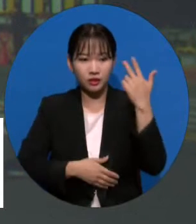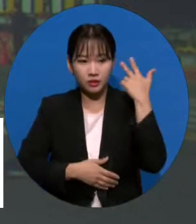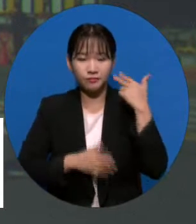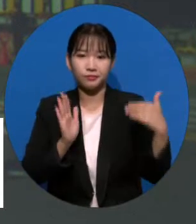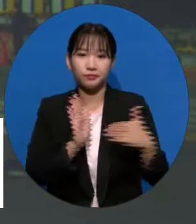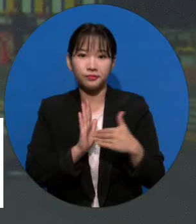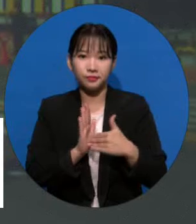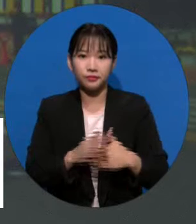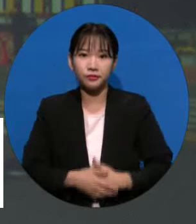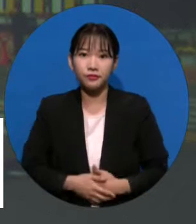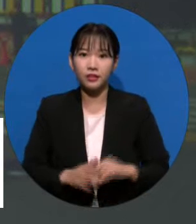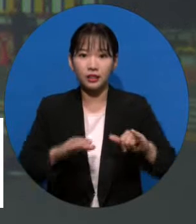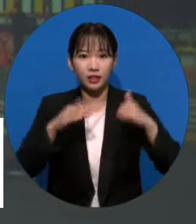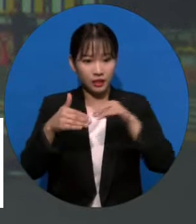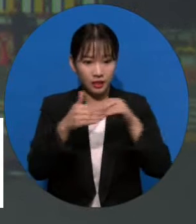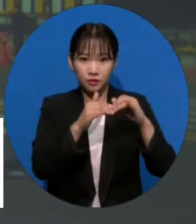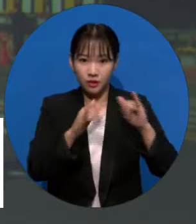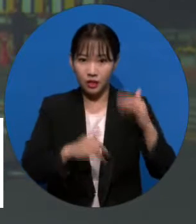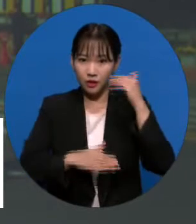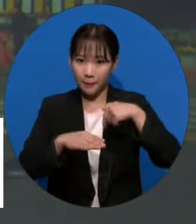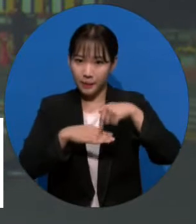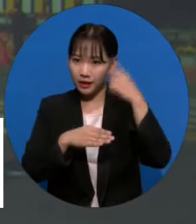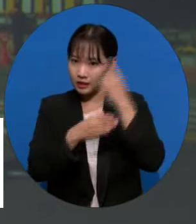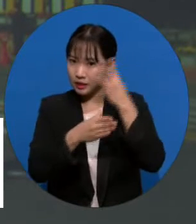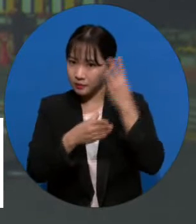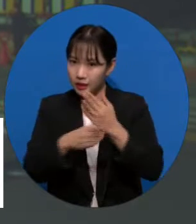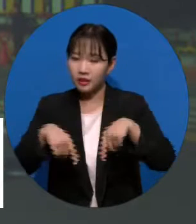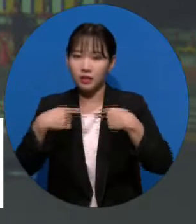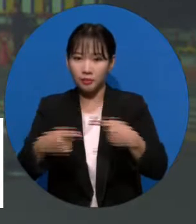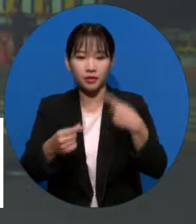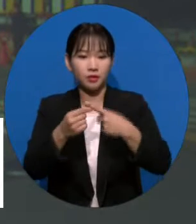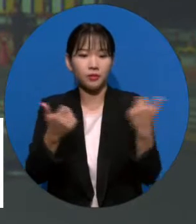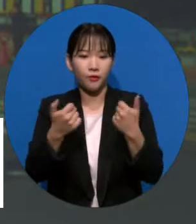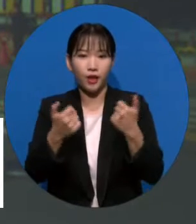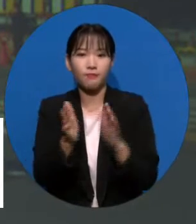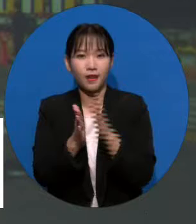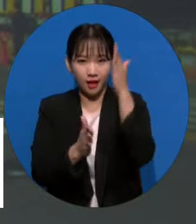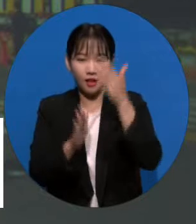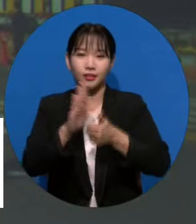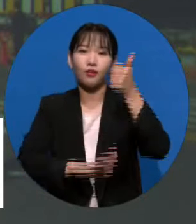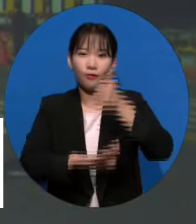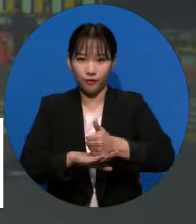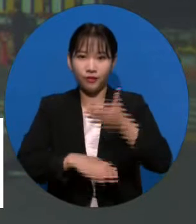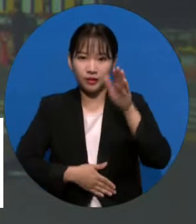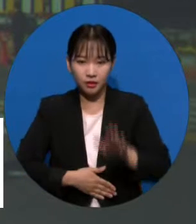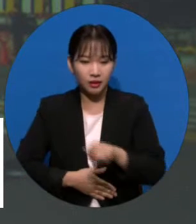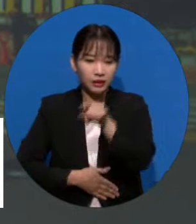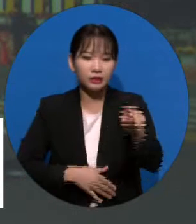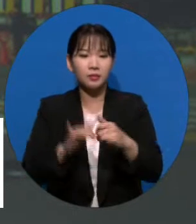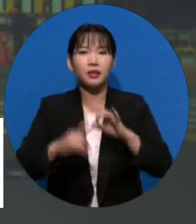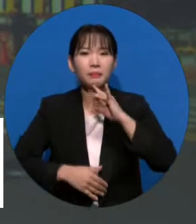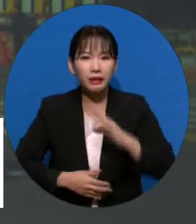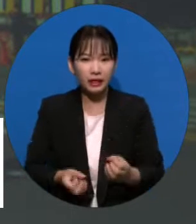지난주 마무리됐습니다. 세계 지도자와 국내외 석학들이 참여해 첫 평화회의를 빛내는 성과를 거뒀지만